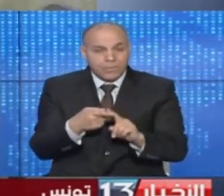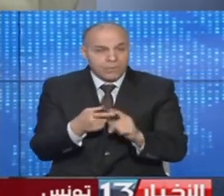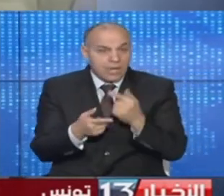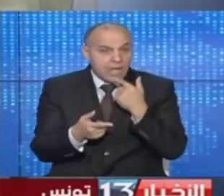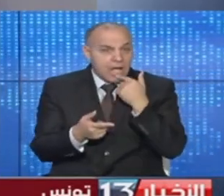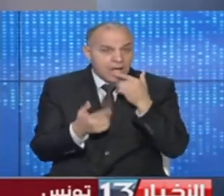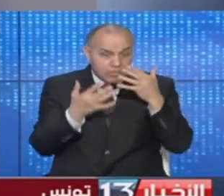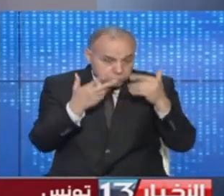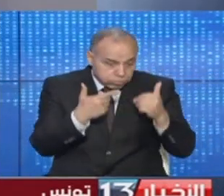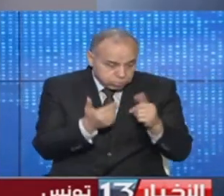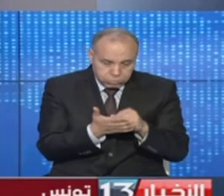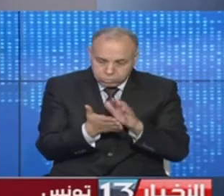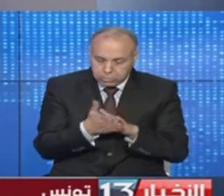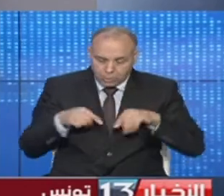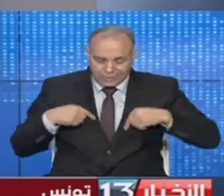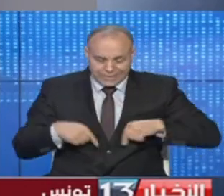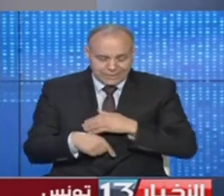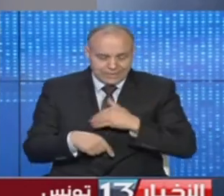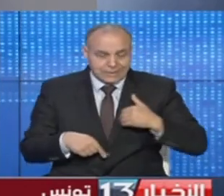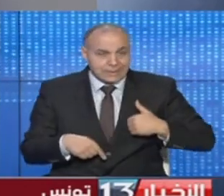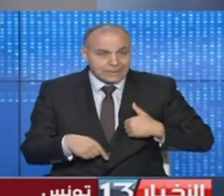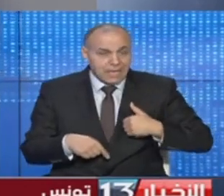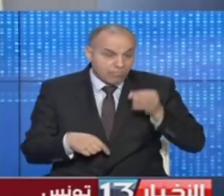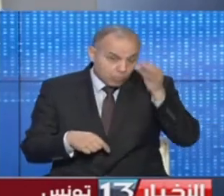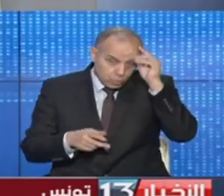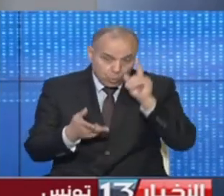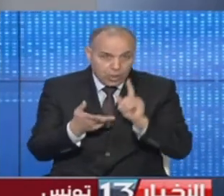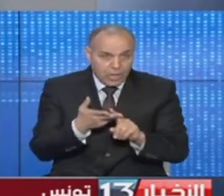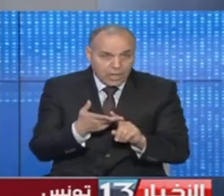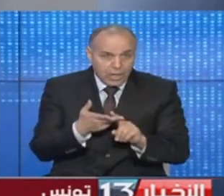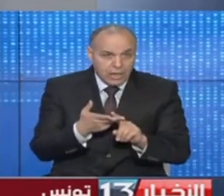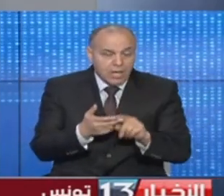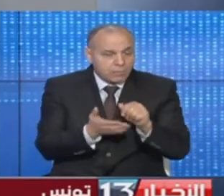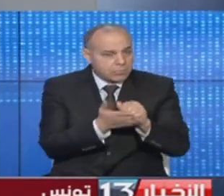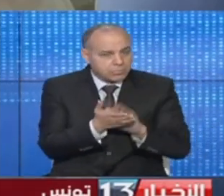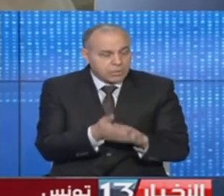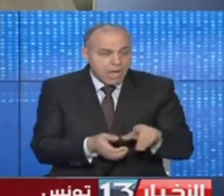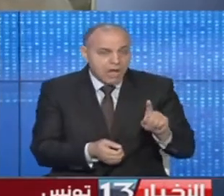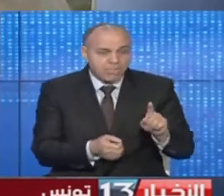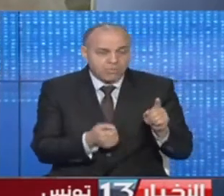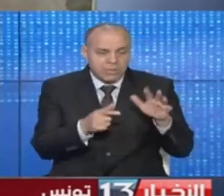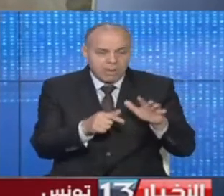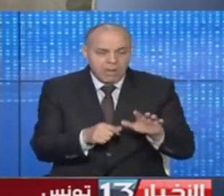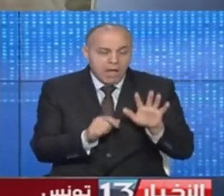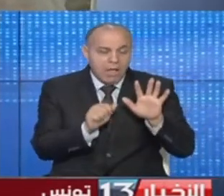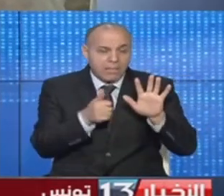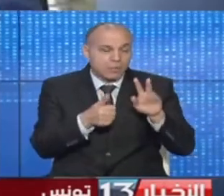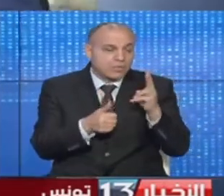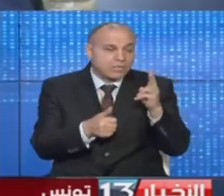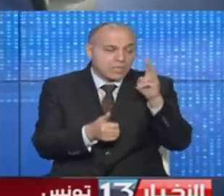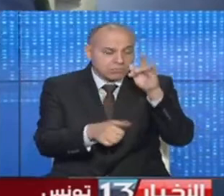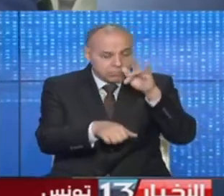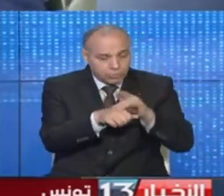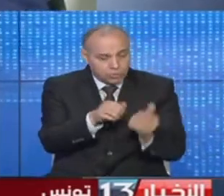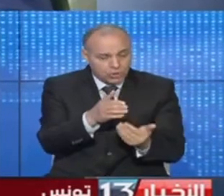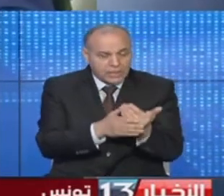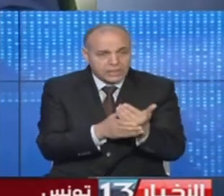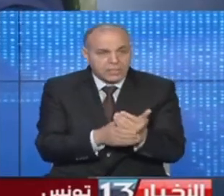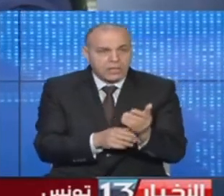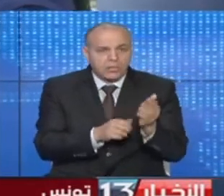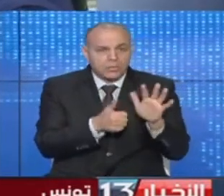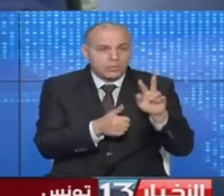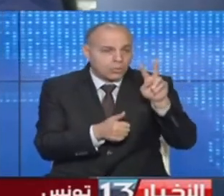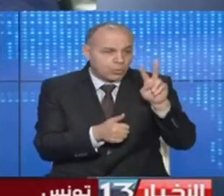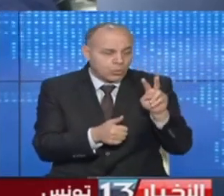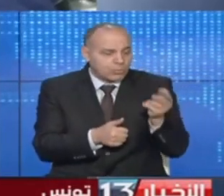وفي آخر تحيين لوزارة الصحة للوضع الوبائي في البلاد، فقد تم تسجيل 1762 إصابة جديدة و62